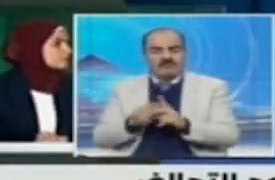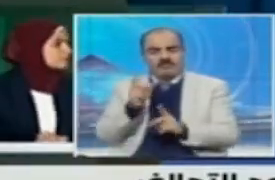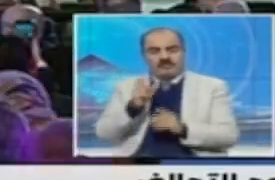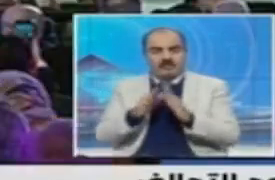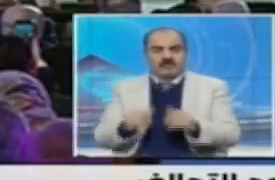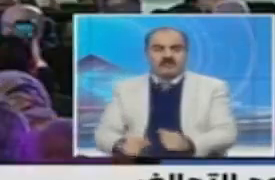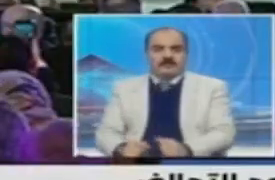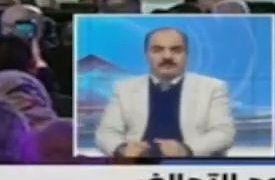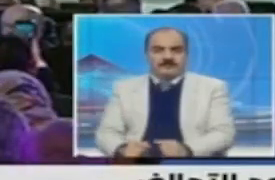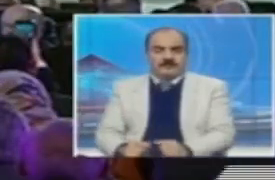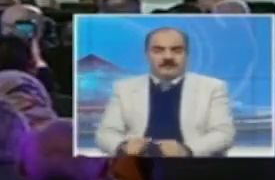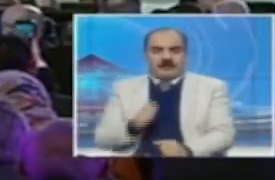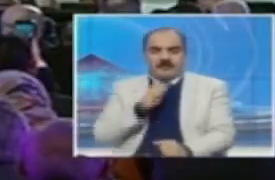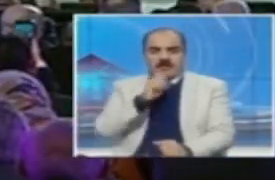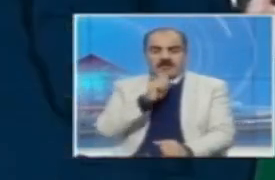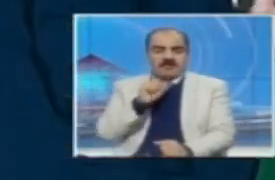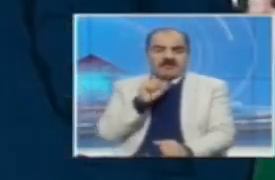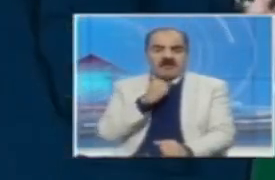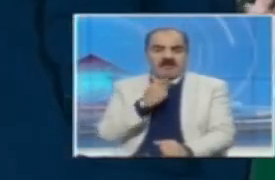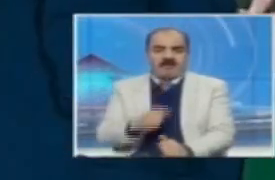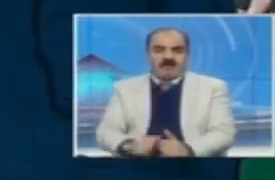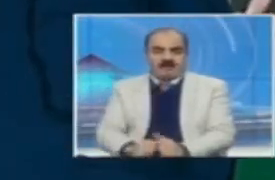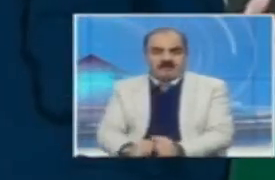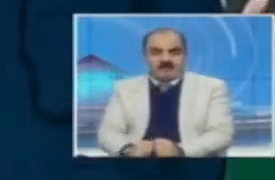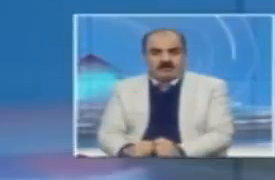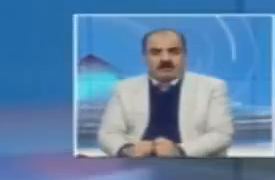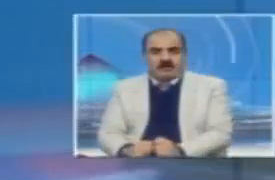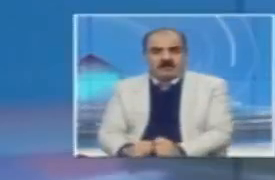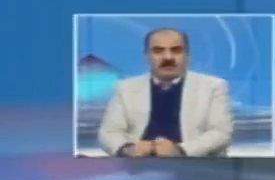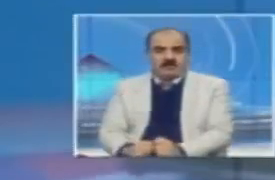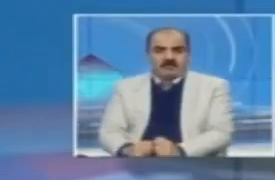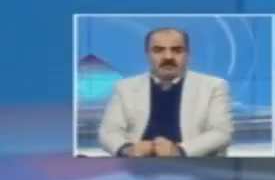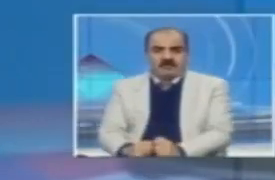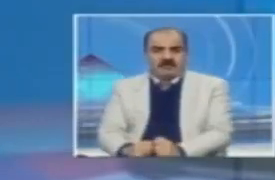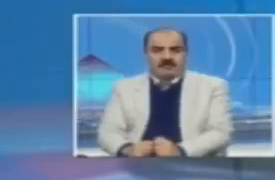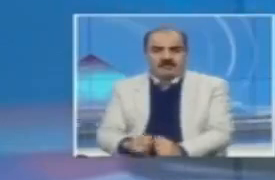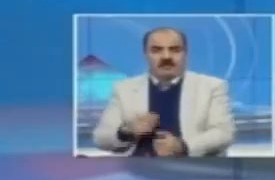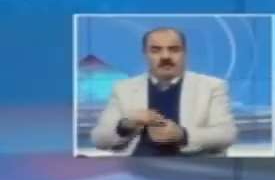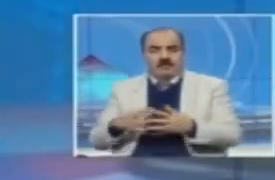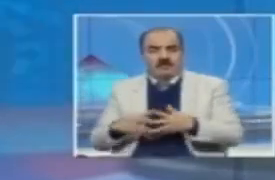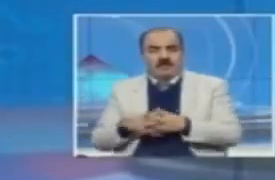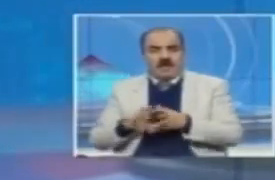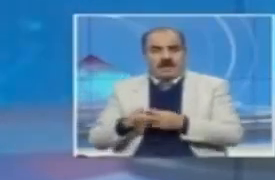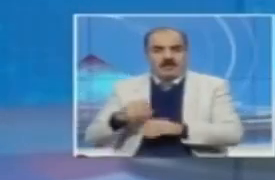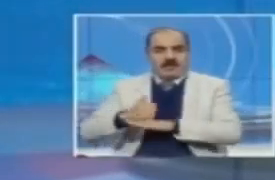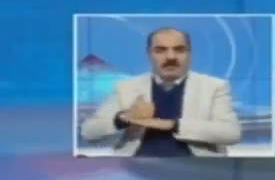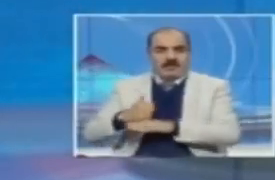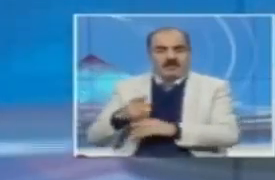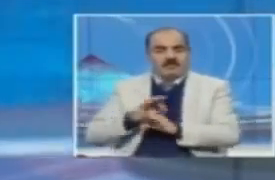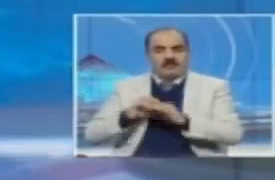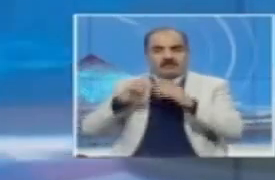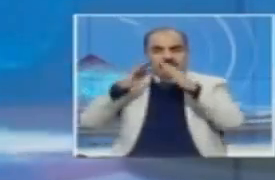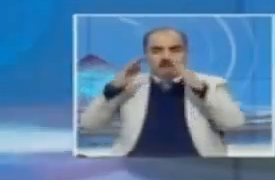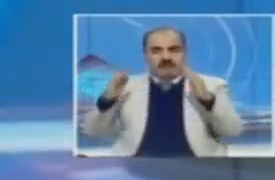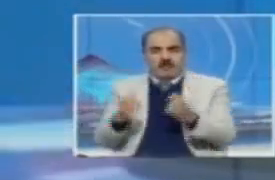المصري. سارة متولي، التلفزيون المصري. لتوحيد كيانات ومؤسسات المجتمع المدني